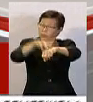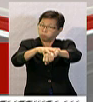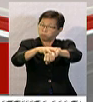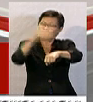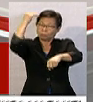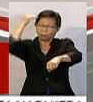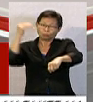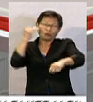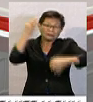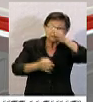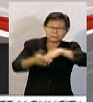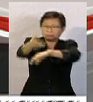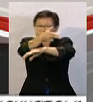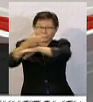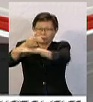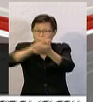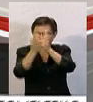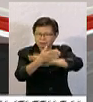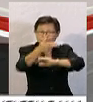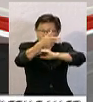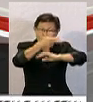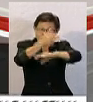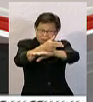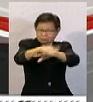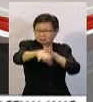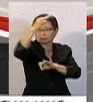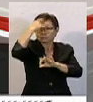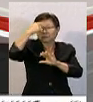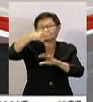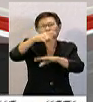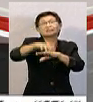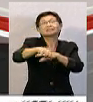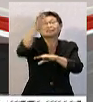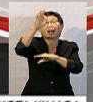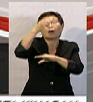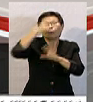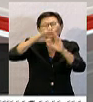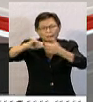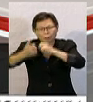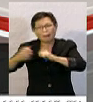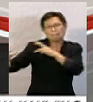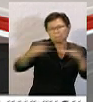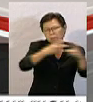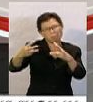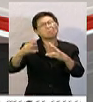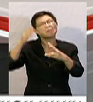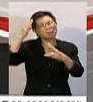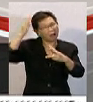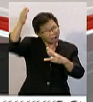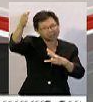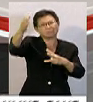Korea Utara. Jika senjata terus menjadi pilihan menyelesaikan konflik, perang dibimbangi menanti negara itu.